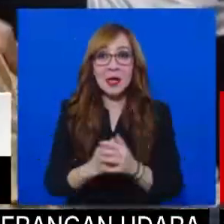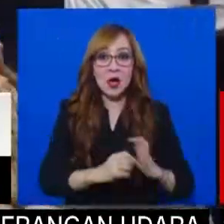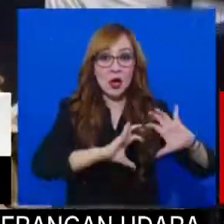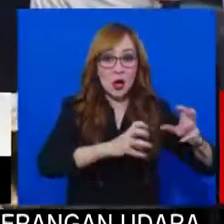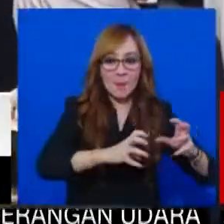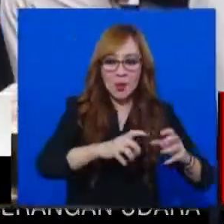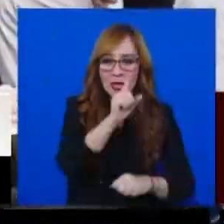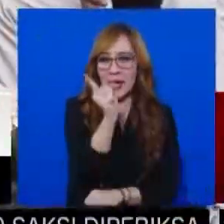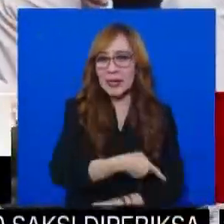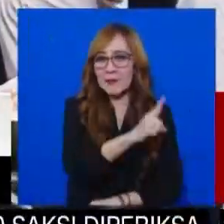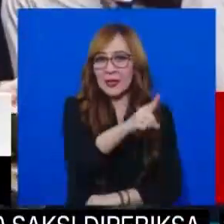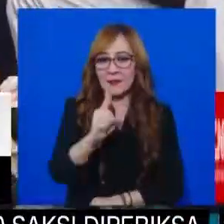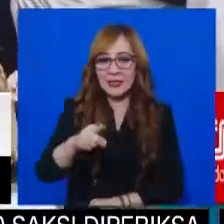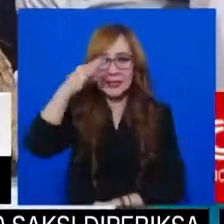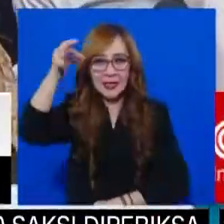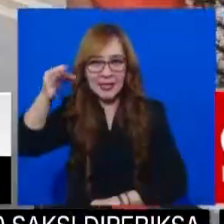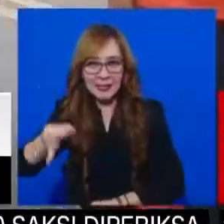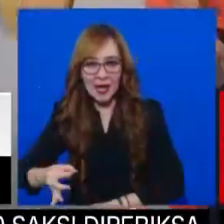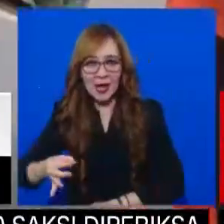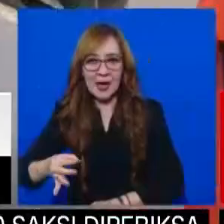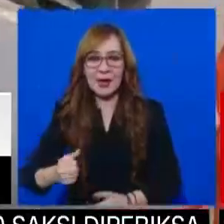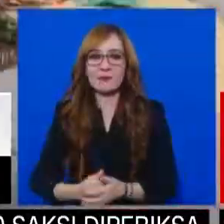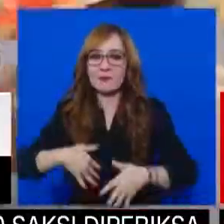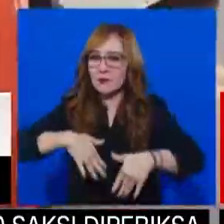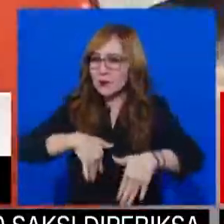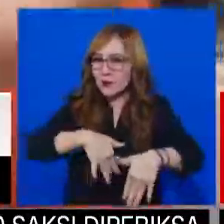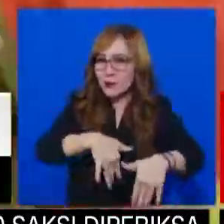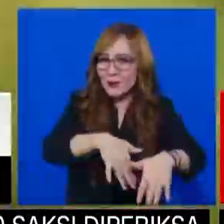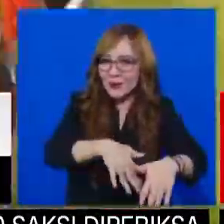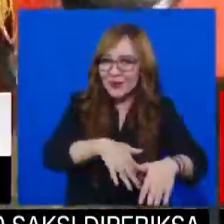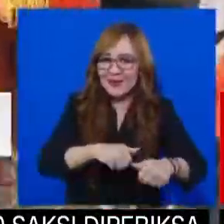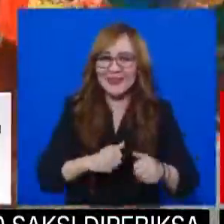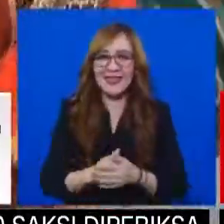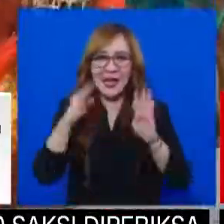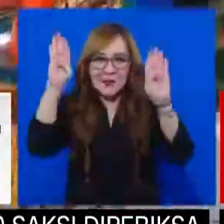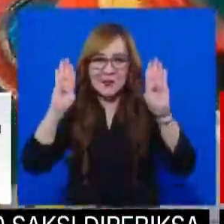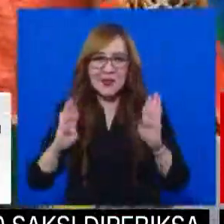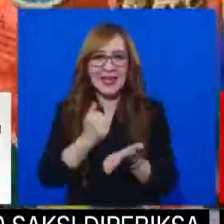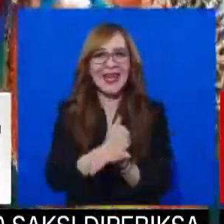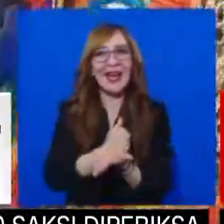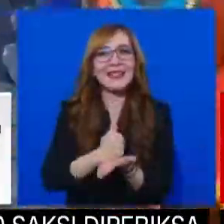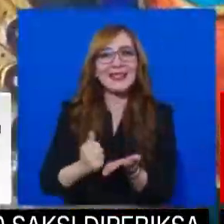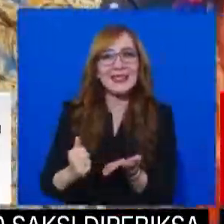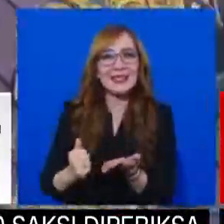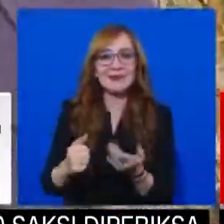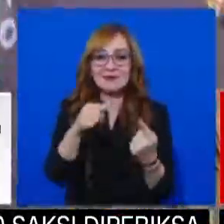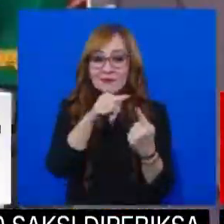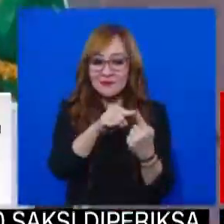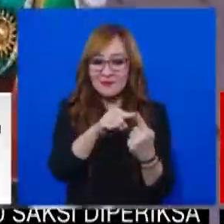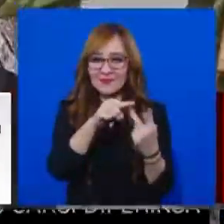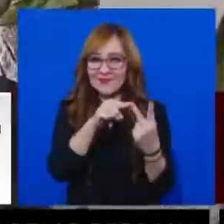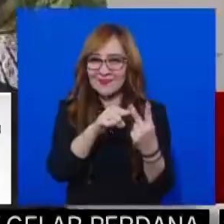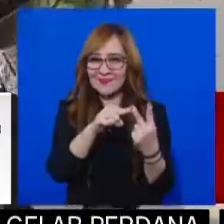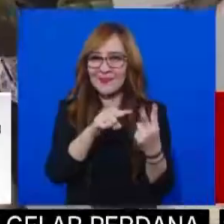Paciran. Sepanjang perjalanan, kirap diiringi kesenian asli Pantura, diantaranya jaran, jinggo, tongklek, dan terbang